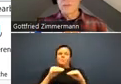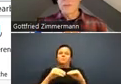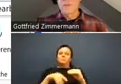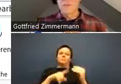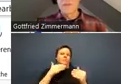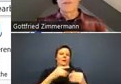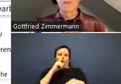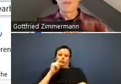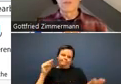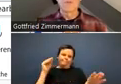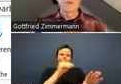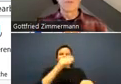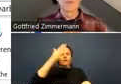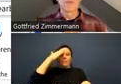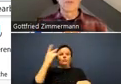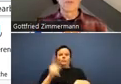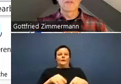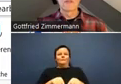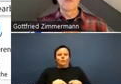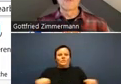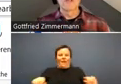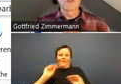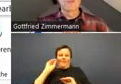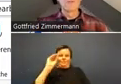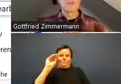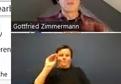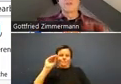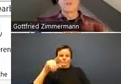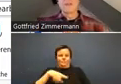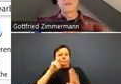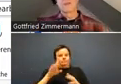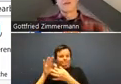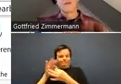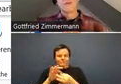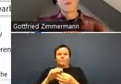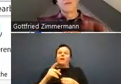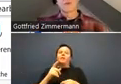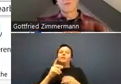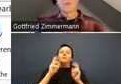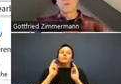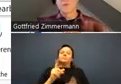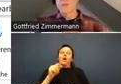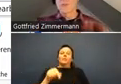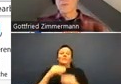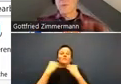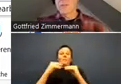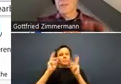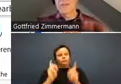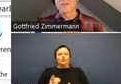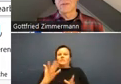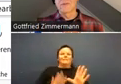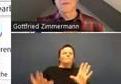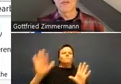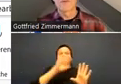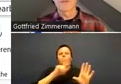barrierefrei ist. Weil man nämlich davon ausgeht, dass jemand mit einem Screenreader sich nicht immer diese Kopf- und Fußzeilen